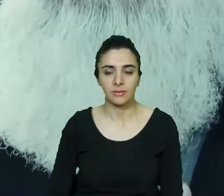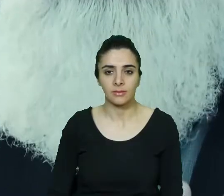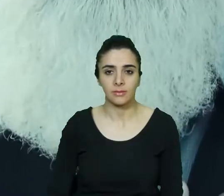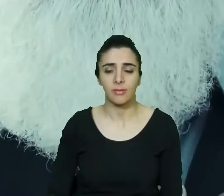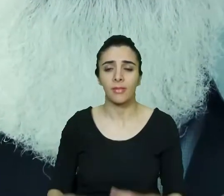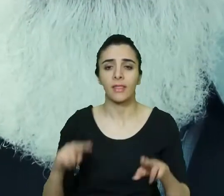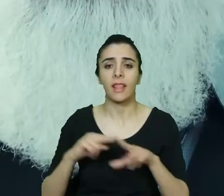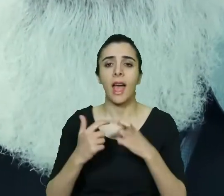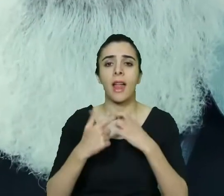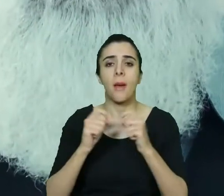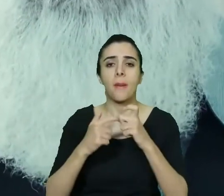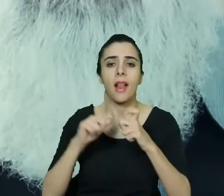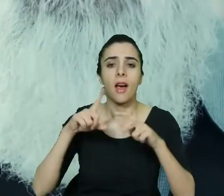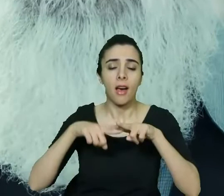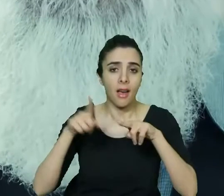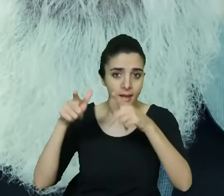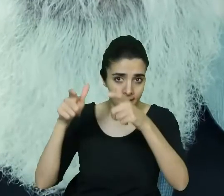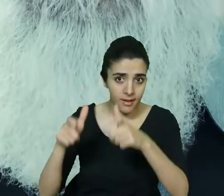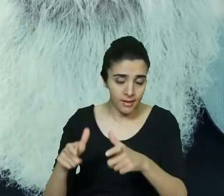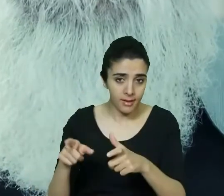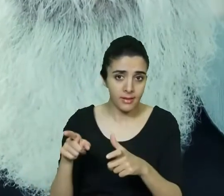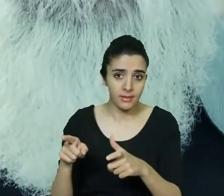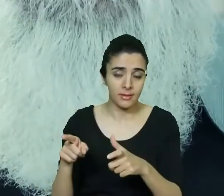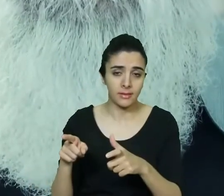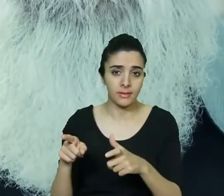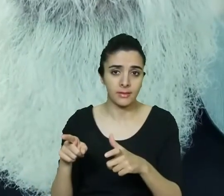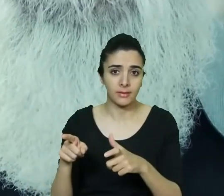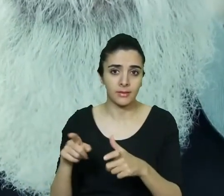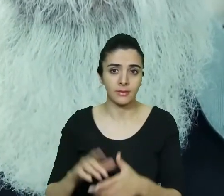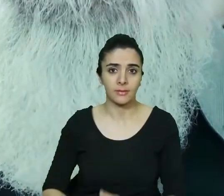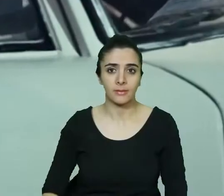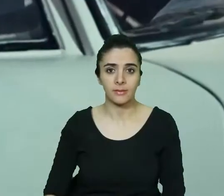Kerbela. Mahsun dede hissederek kapattı gözlerini, teslim oldu.